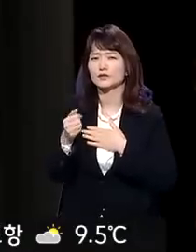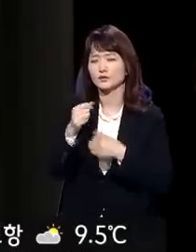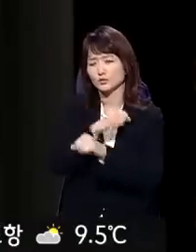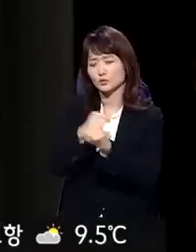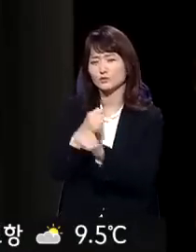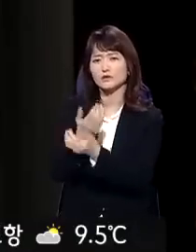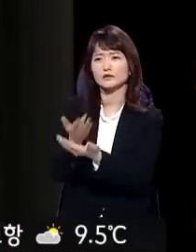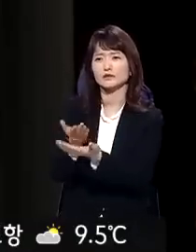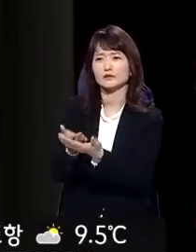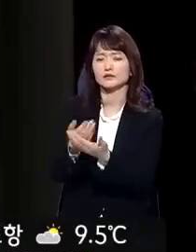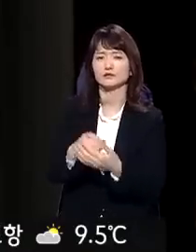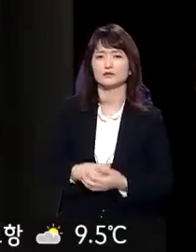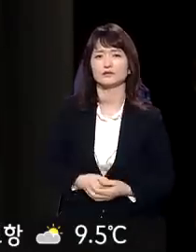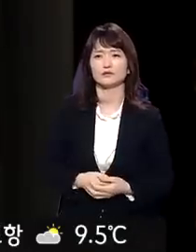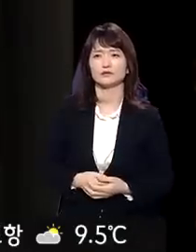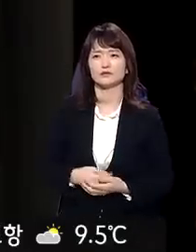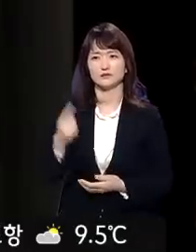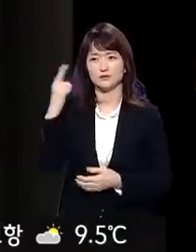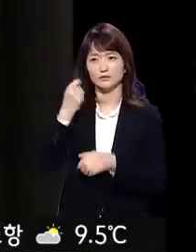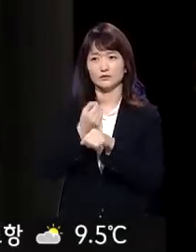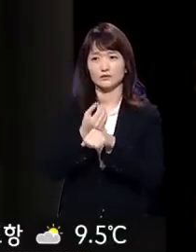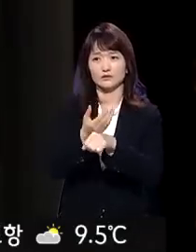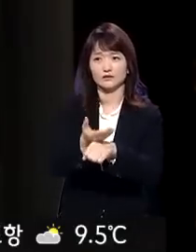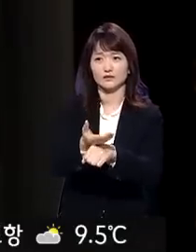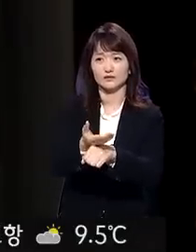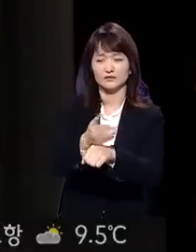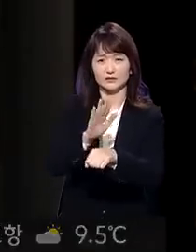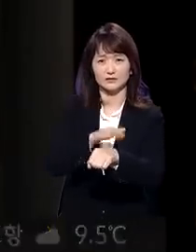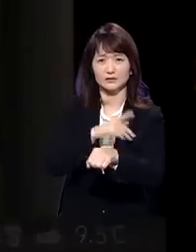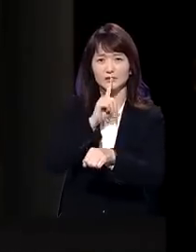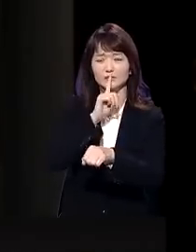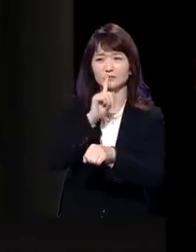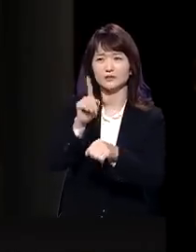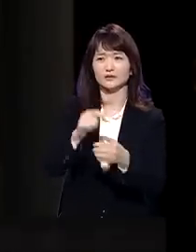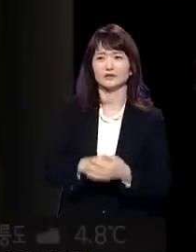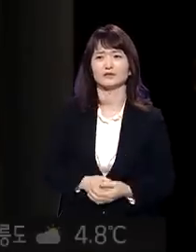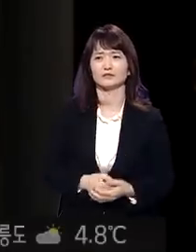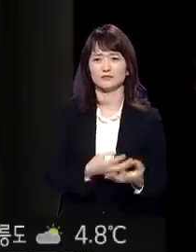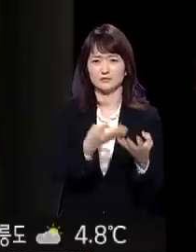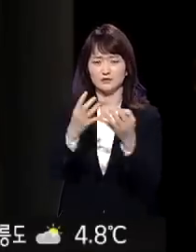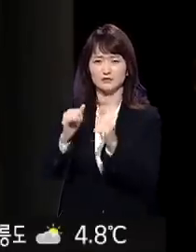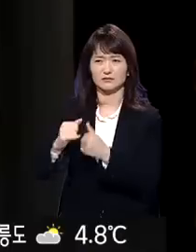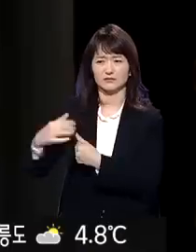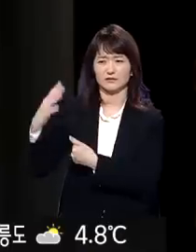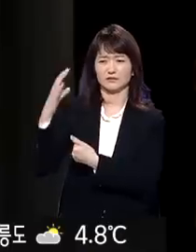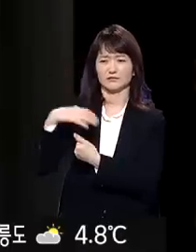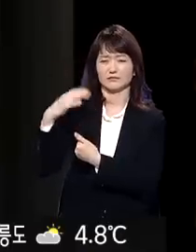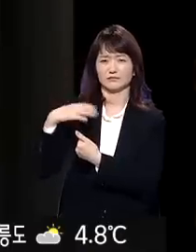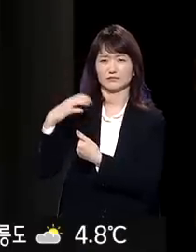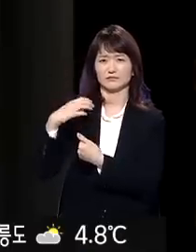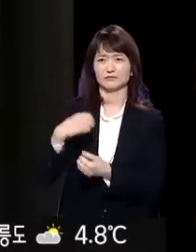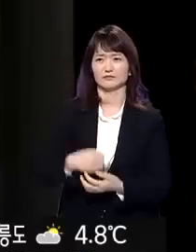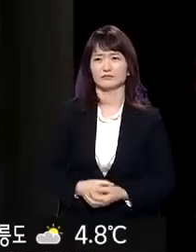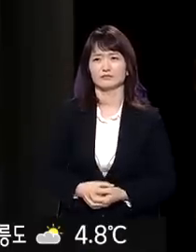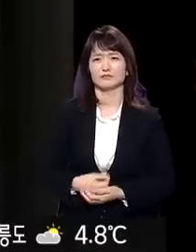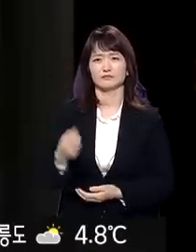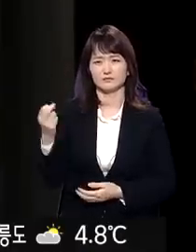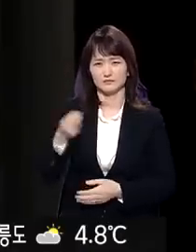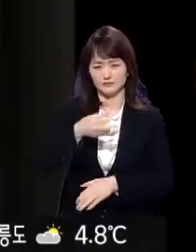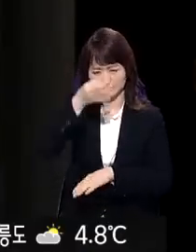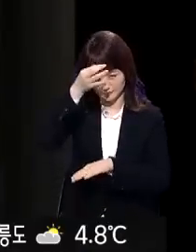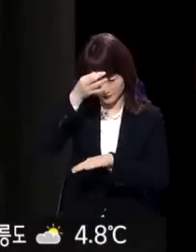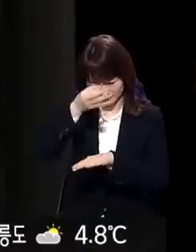그 영상을 제가 전해드리면서 약간 좀 부적절한 말을 해서 많은 분들이 좀 질타를 주셨는데 다시 한번